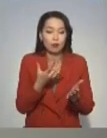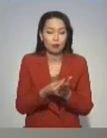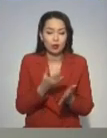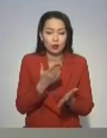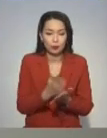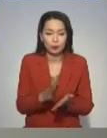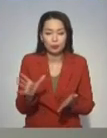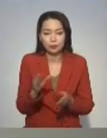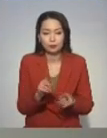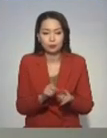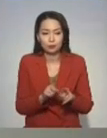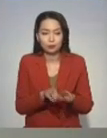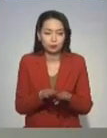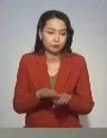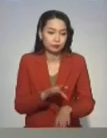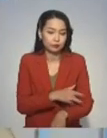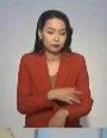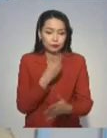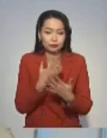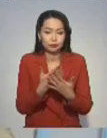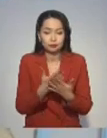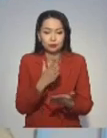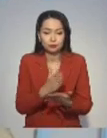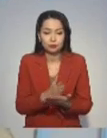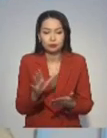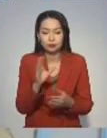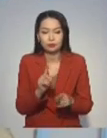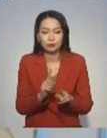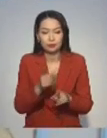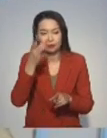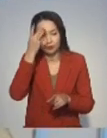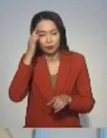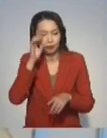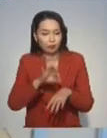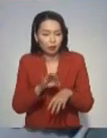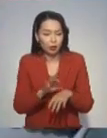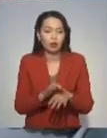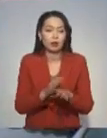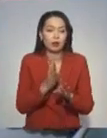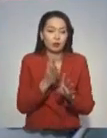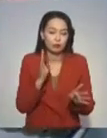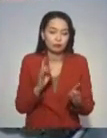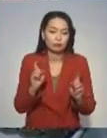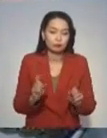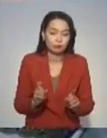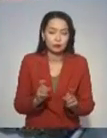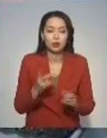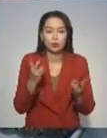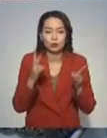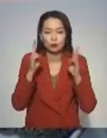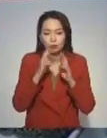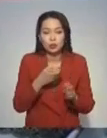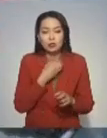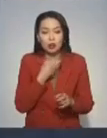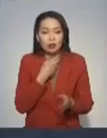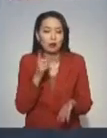шара барлығына бірдей көрсетіледі. Ал балтырыңыз сізді басыңыз ауырса, кезекке тұрып тексерілуіңіз қажет. Сақтандыру міндетті түрде талап